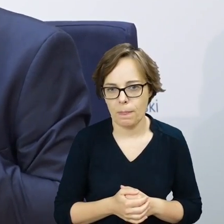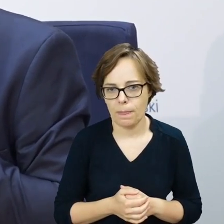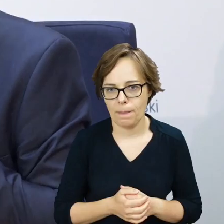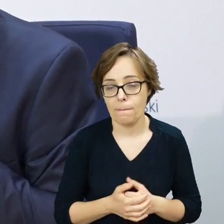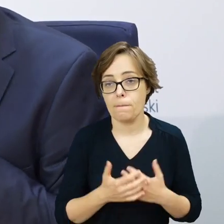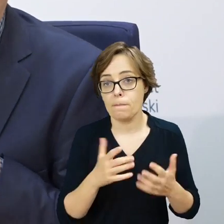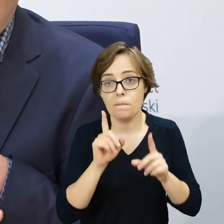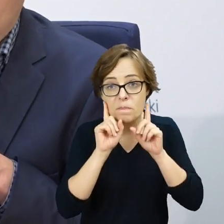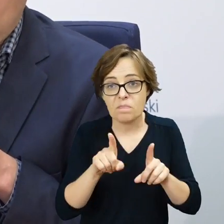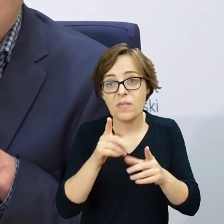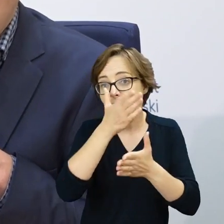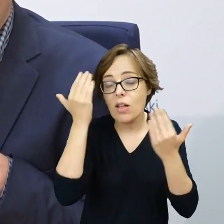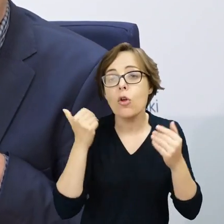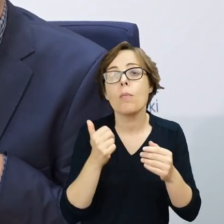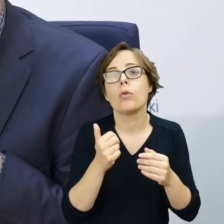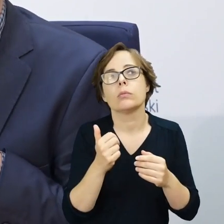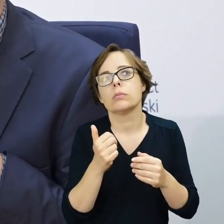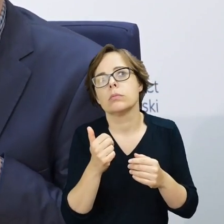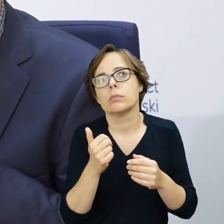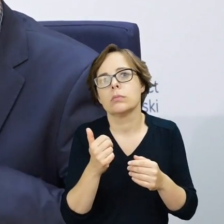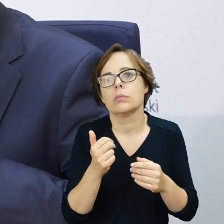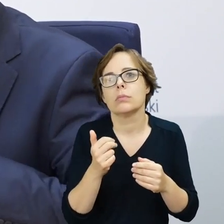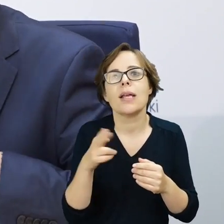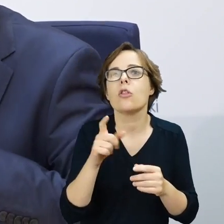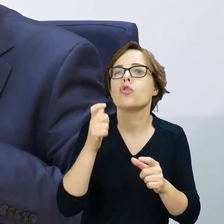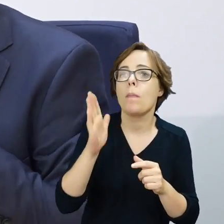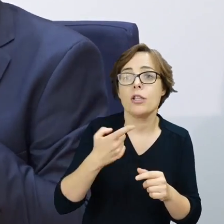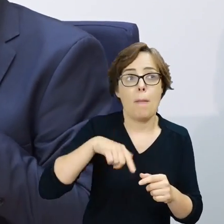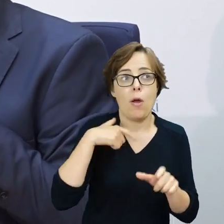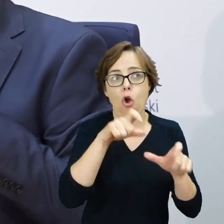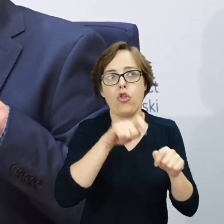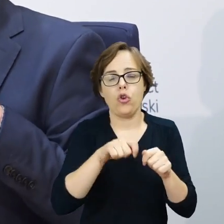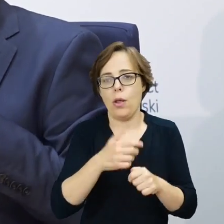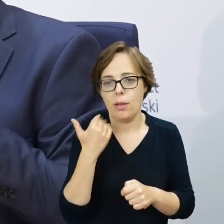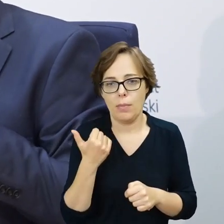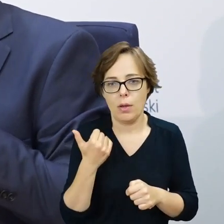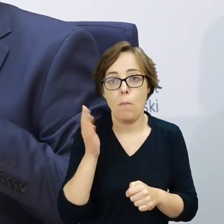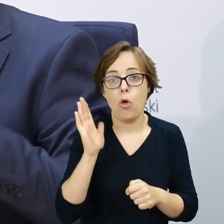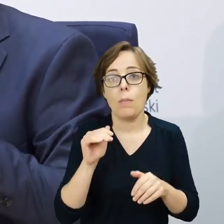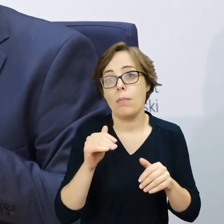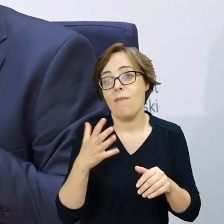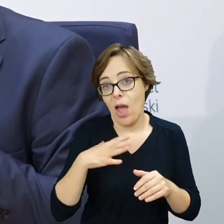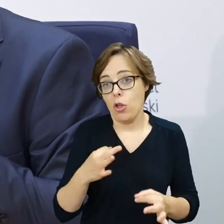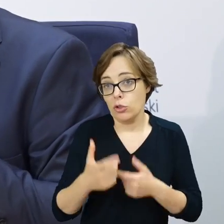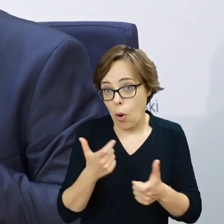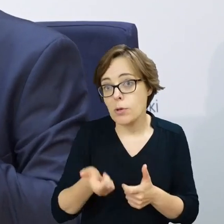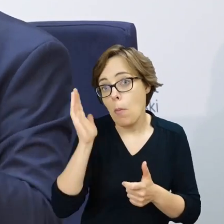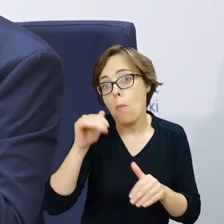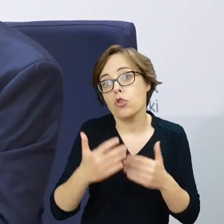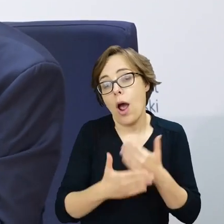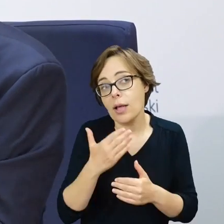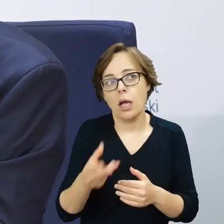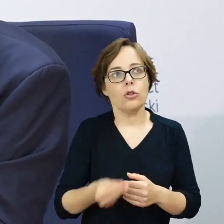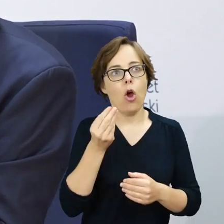stanie, nad czym nie będziemy mieli kontroli. Kiedy wyciągnięcie tego z szuflady będzie po prostu strzałem w dziesiątkę.